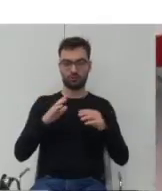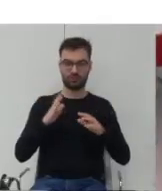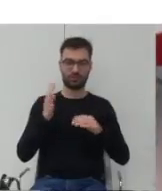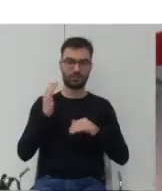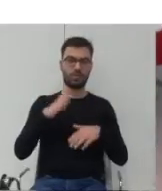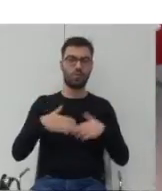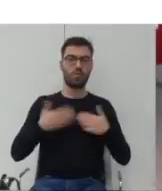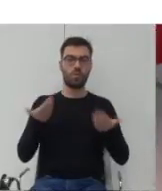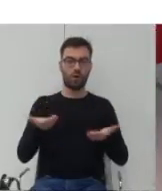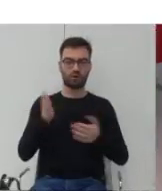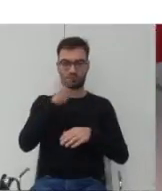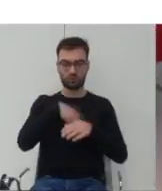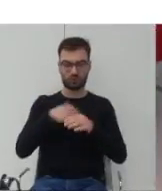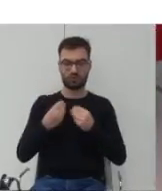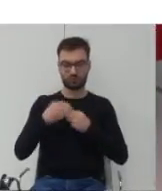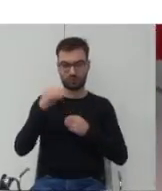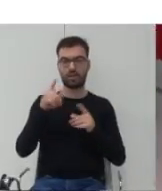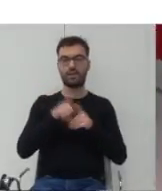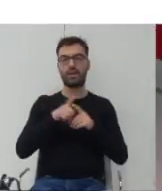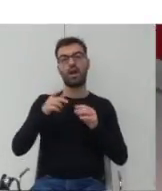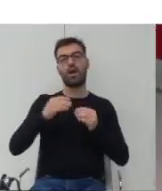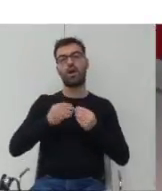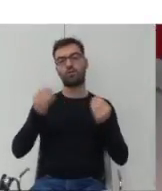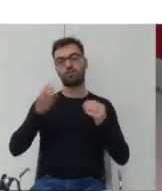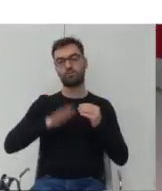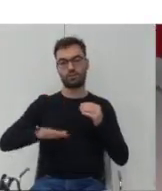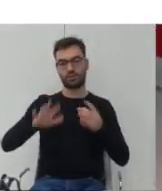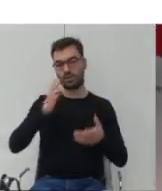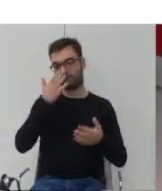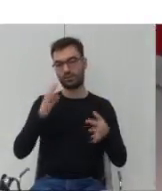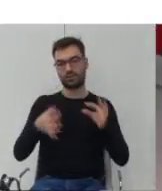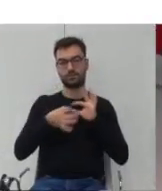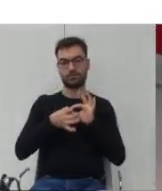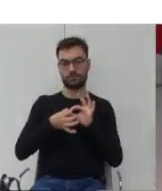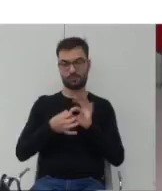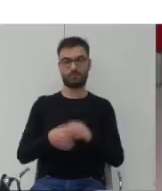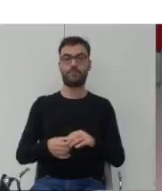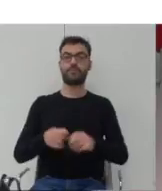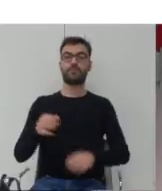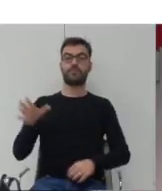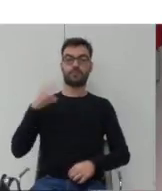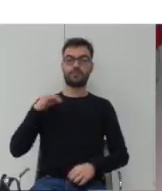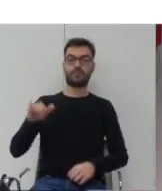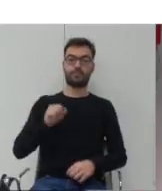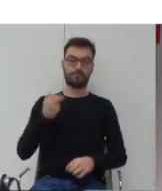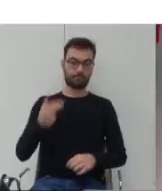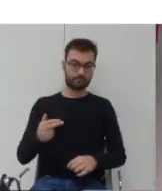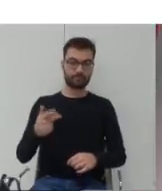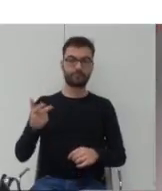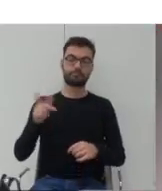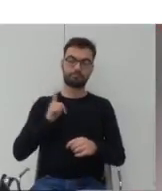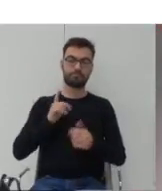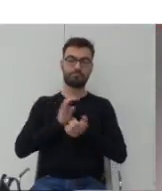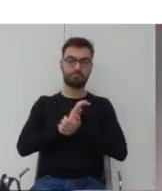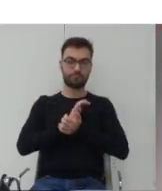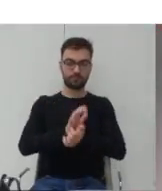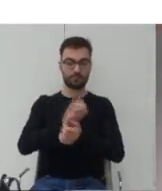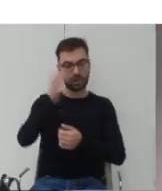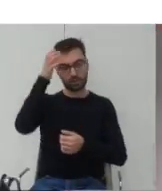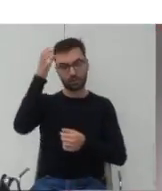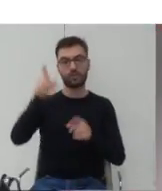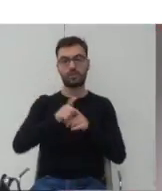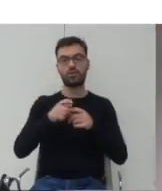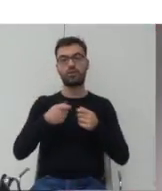i rozwoju przestrzennego. I wraz z Janem jestem autorem